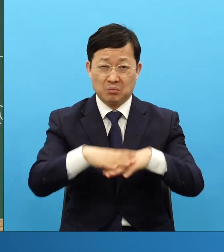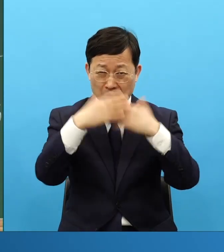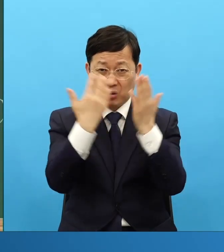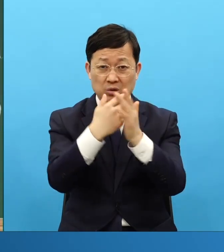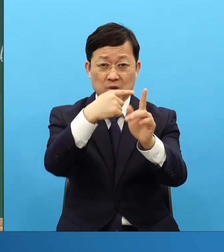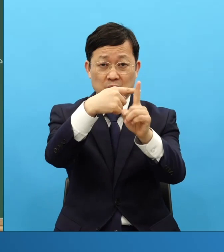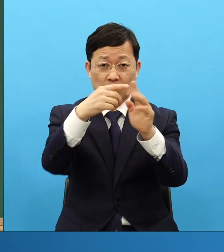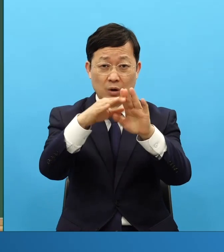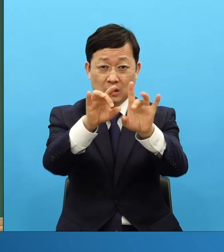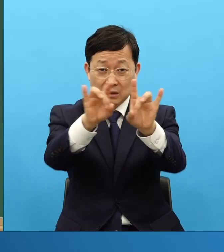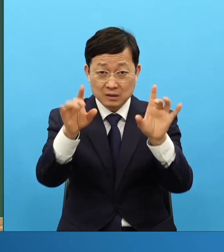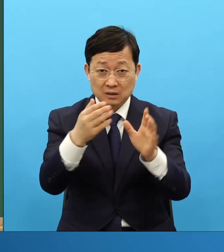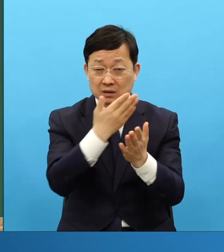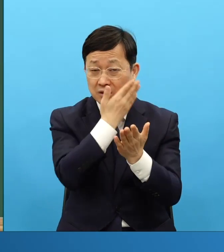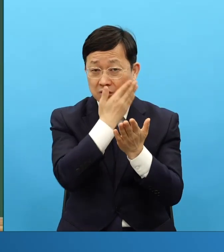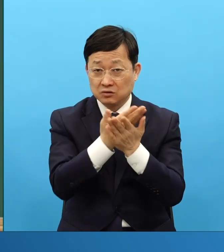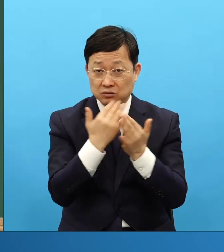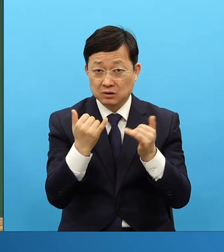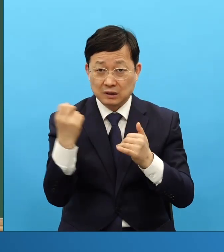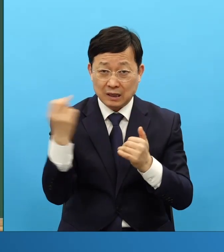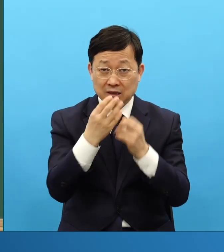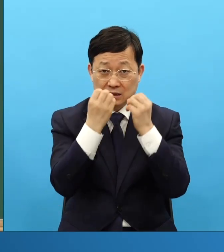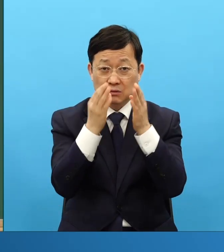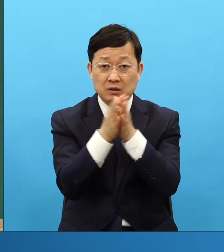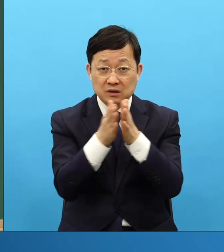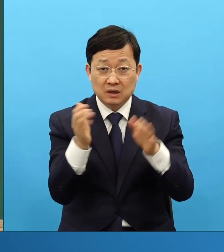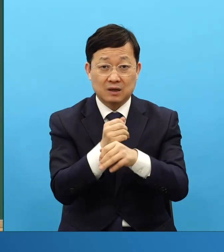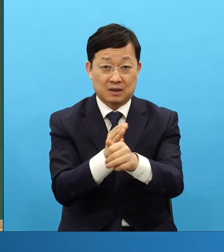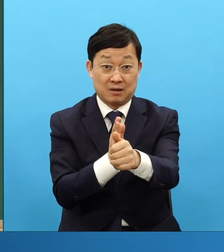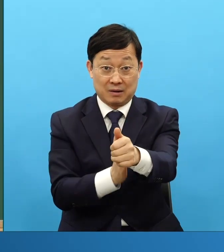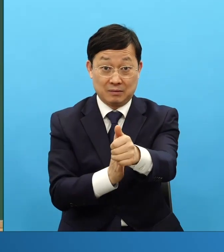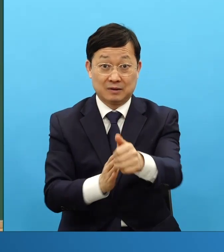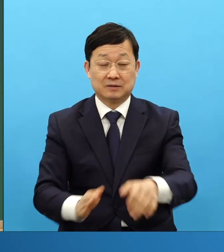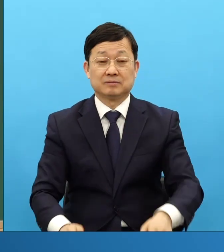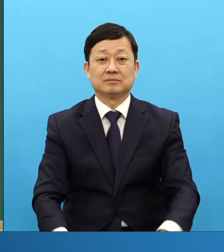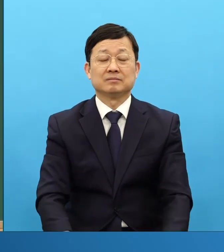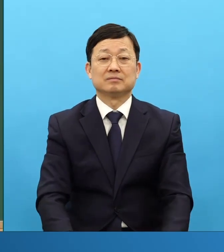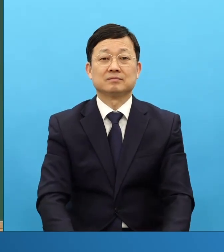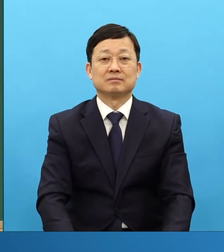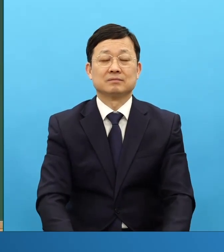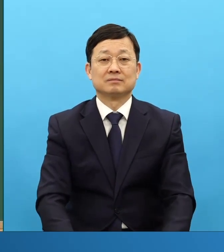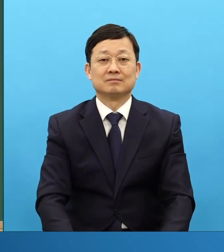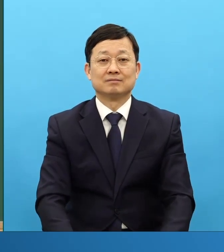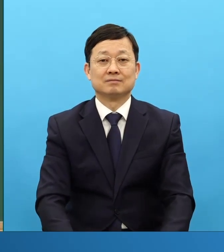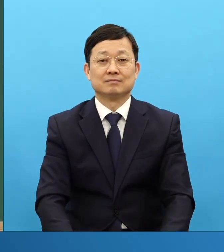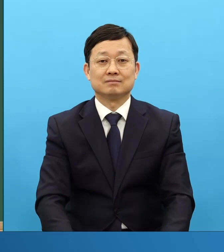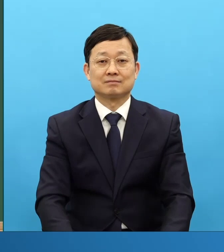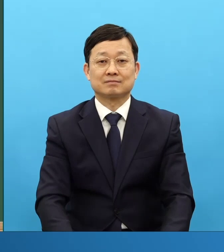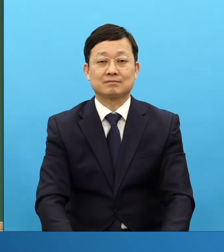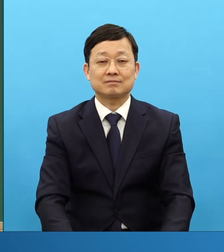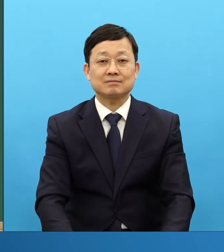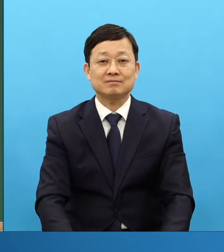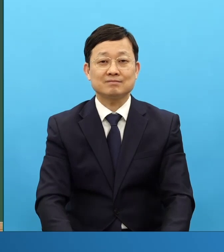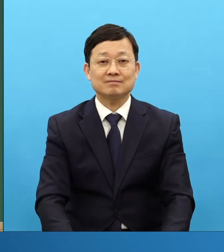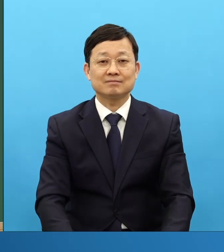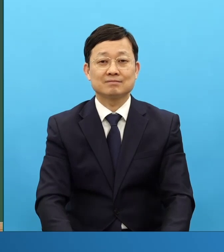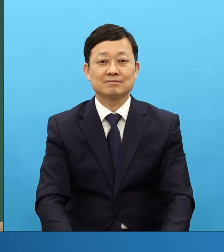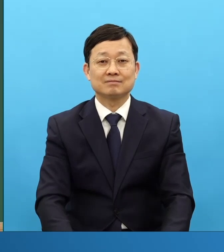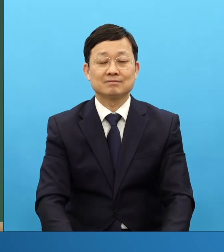교회 중직자 새로 시작해야 And 됩니다. so starting this year, all the church offices of all of our churches must begin anew. 중직자가